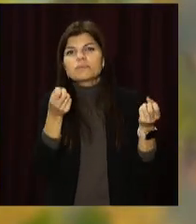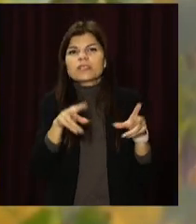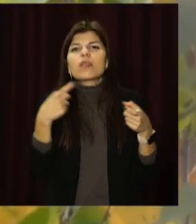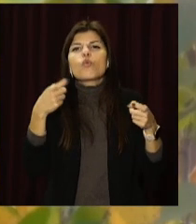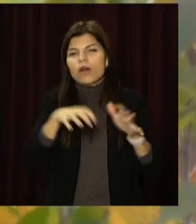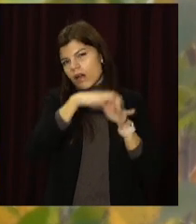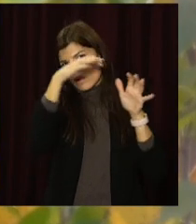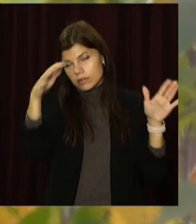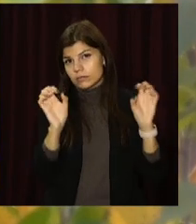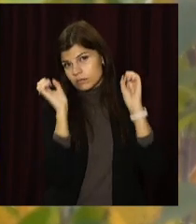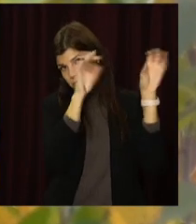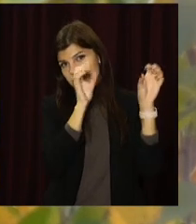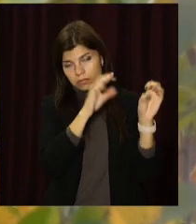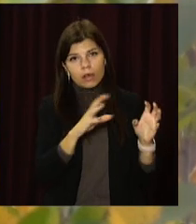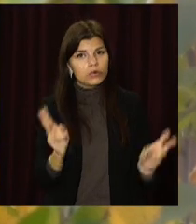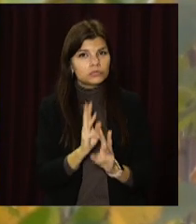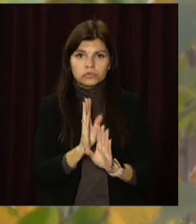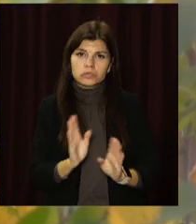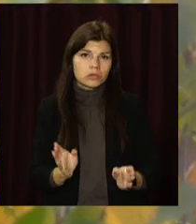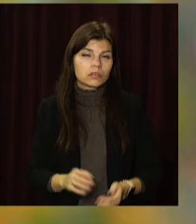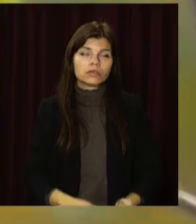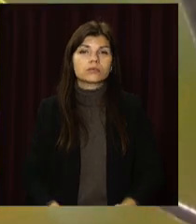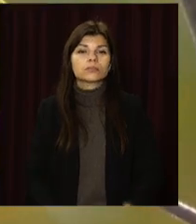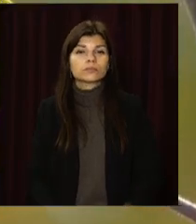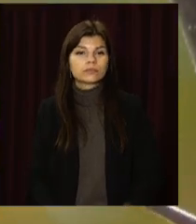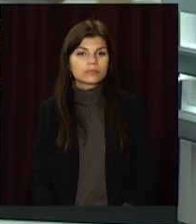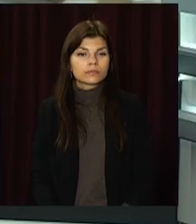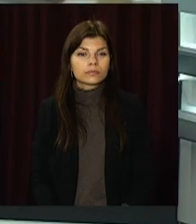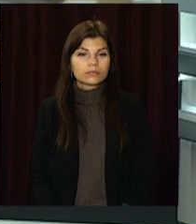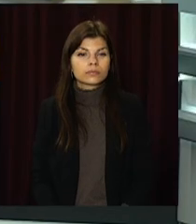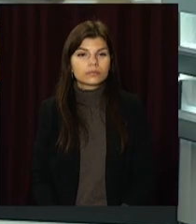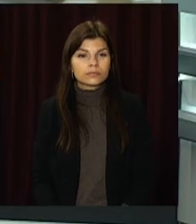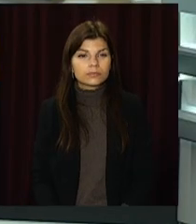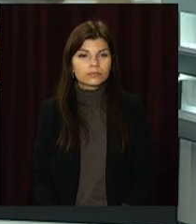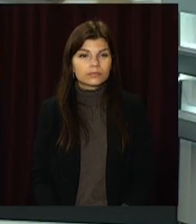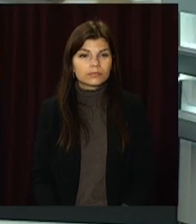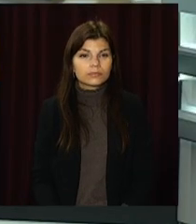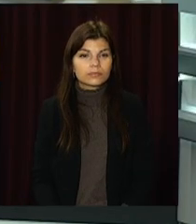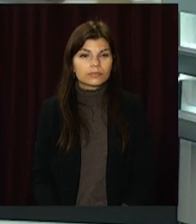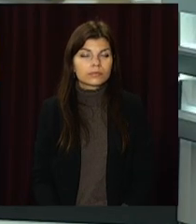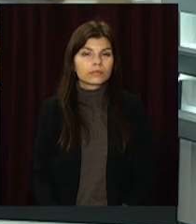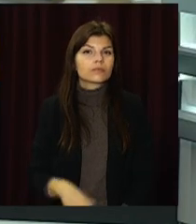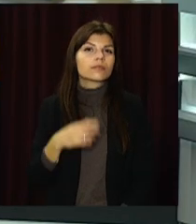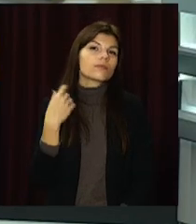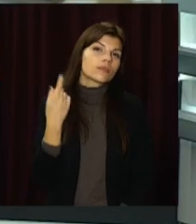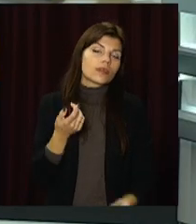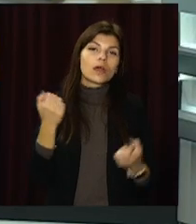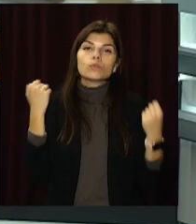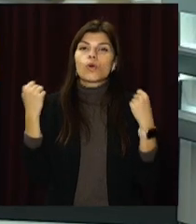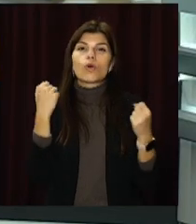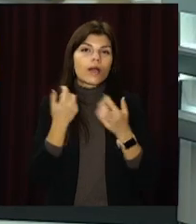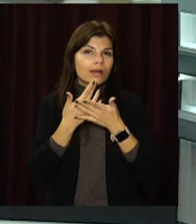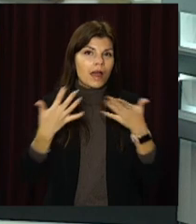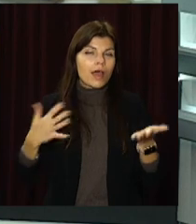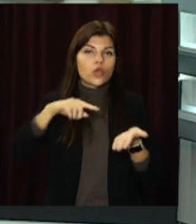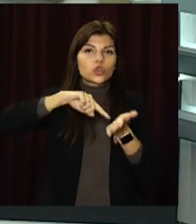Роман Івашинов, Сергій Макаров та Василь Самовар. Open News, телеканал «Відкритий». матиме безліч спортивних